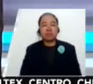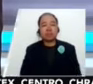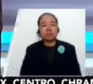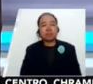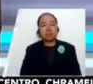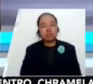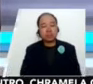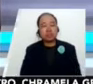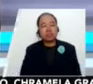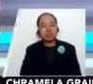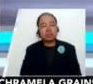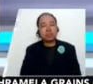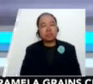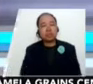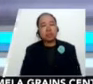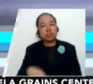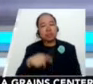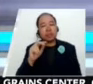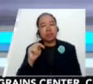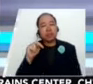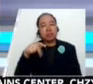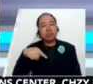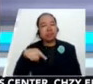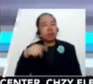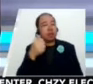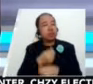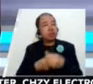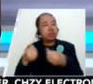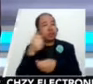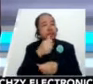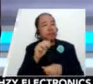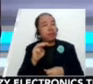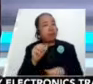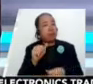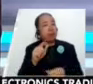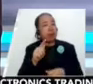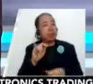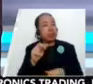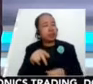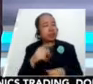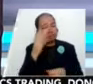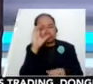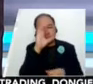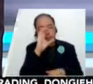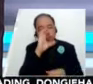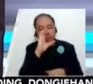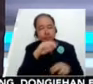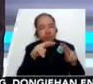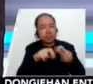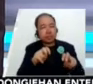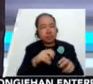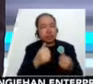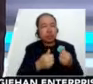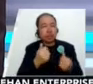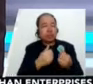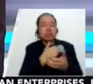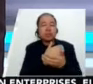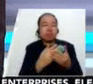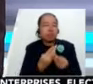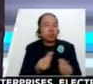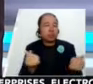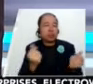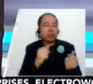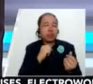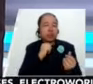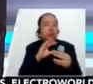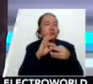Pinakakalungkat na ni PNP Chief Romel Francisco Marbil ang mga hindi narasolbang kaso na iniugnay sa death squad. Seryoso itong